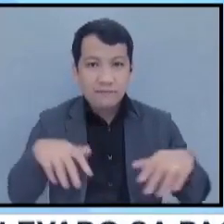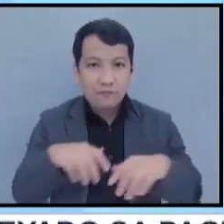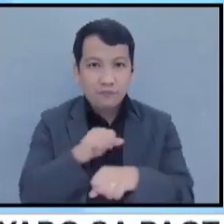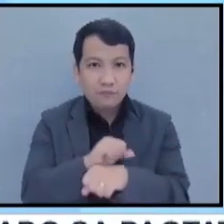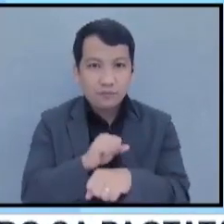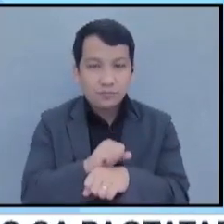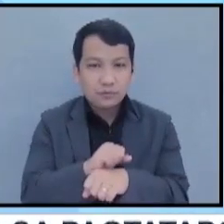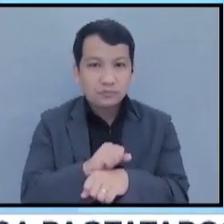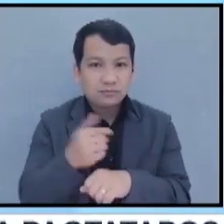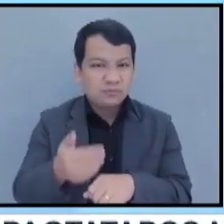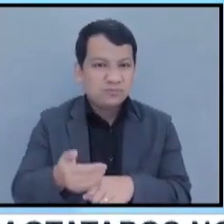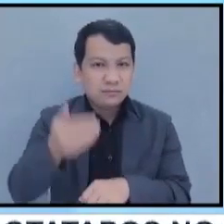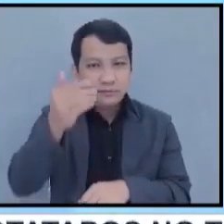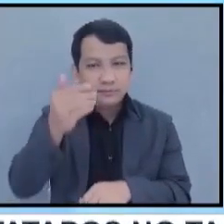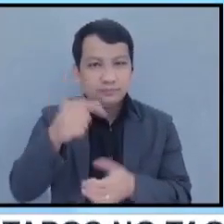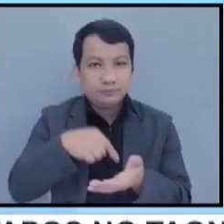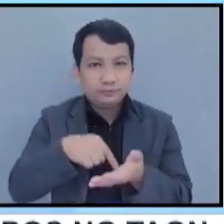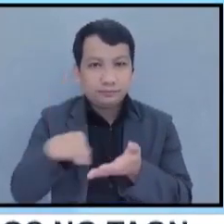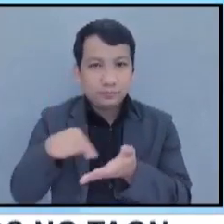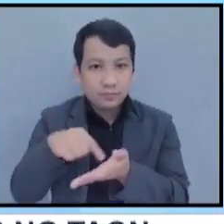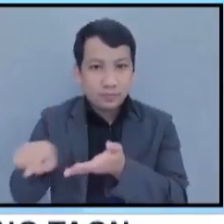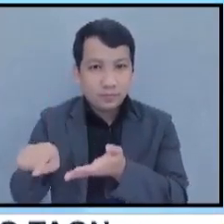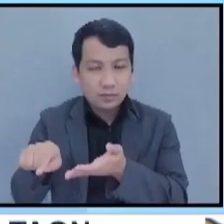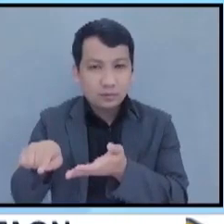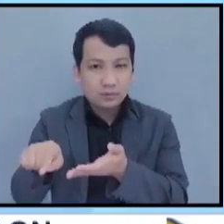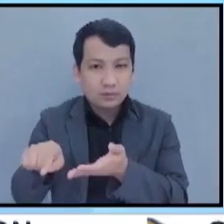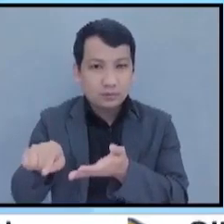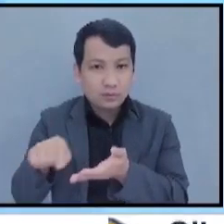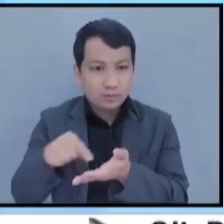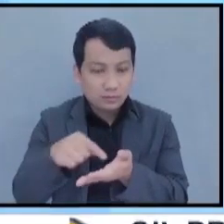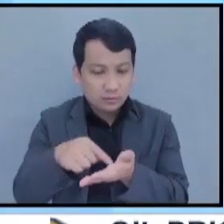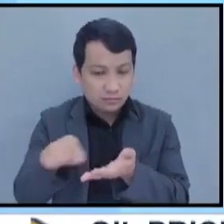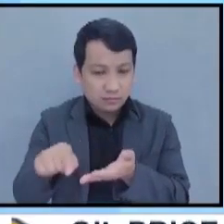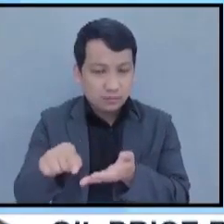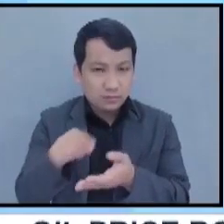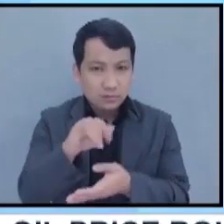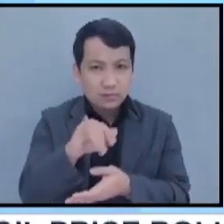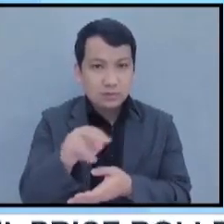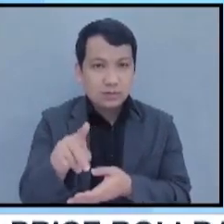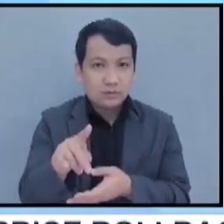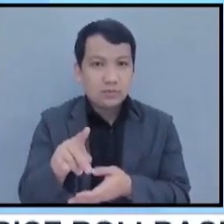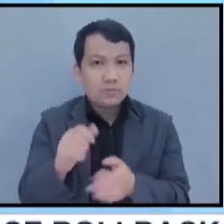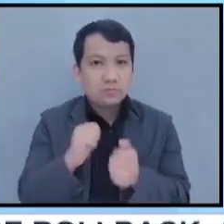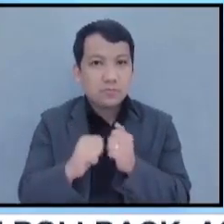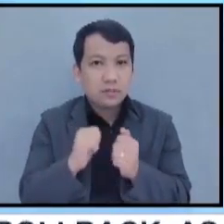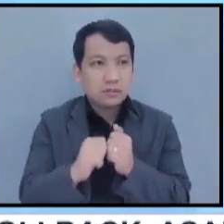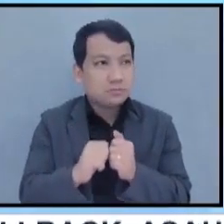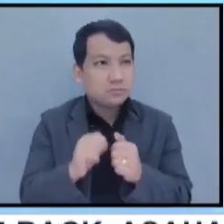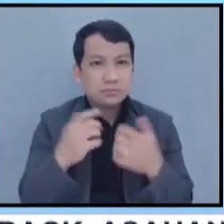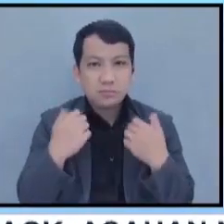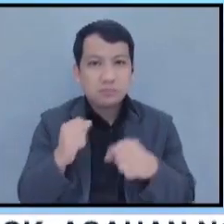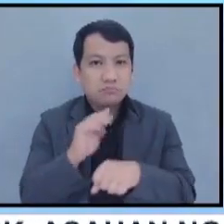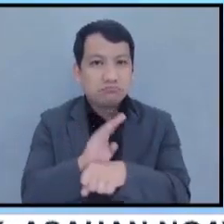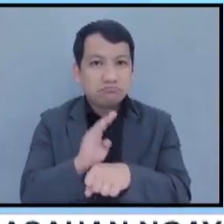ang Purchasing Managers Index ng bansa na basihan sa paglakas ng negosyo. Bukod dito,